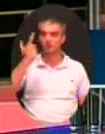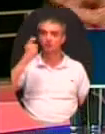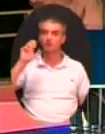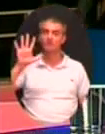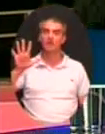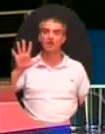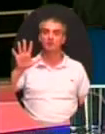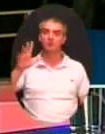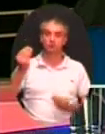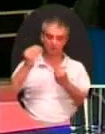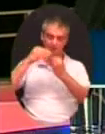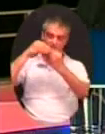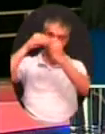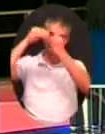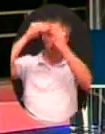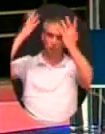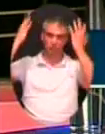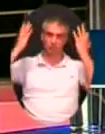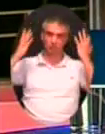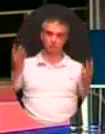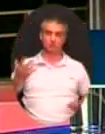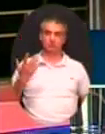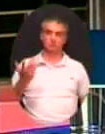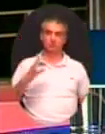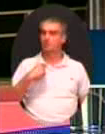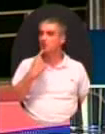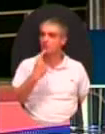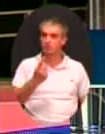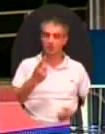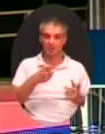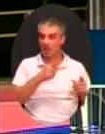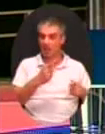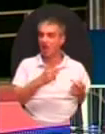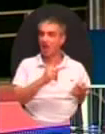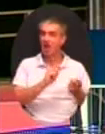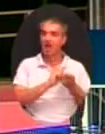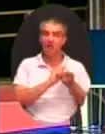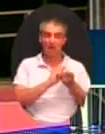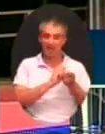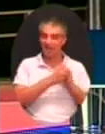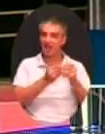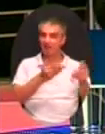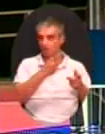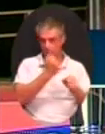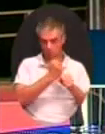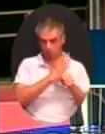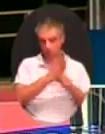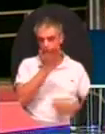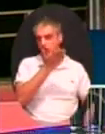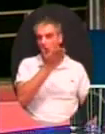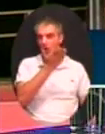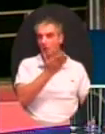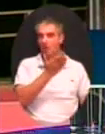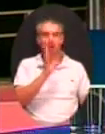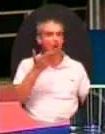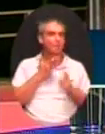5,175. יתווספו כרגע וכאלה. מה אנחנו אומרים? שהרפורמים האלה, הם פשוט עושים את השואה הזאת שהוא מדבר. אז